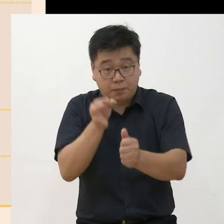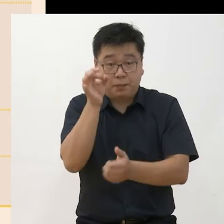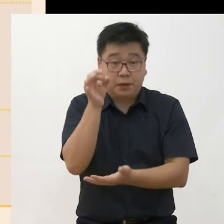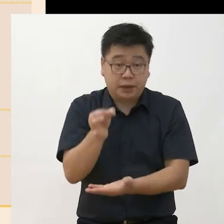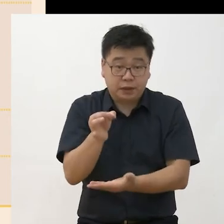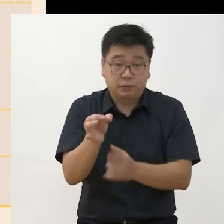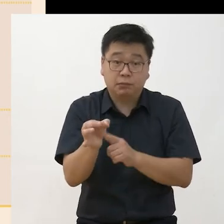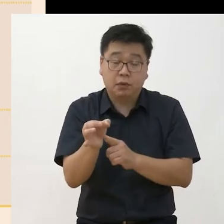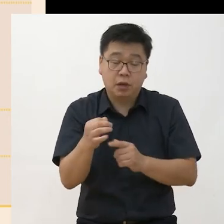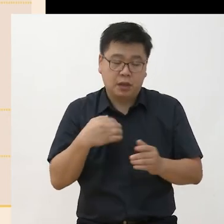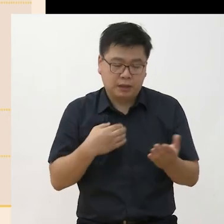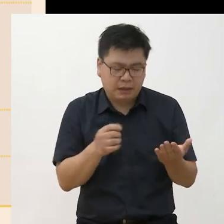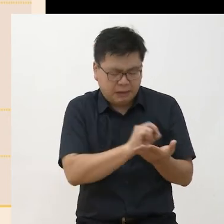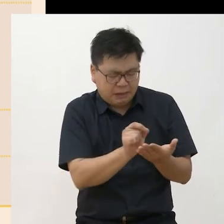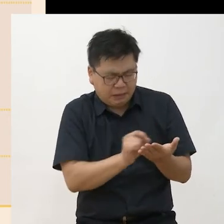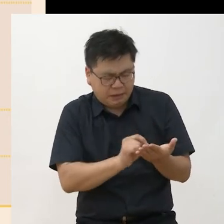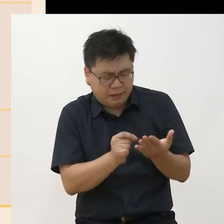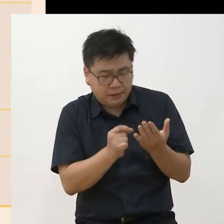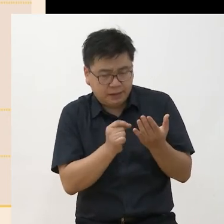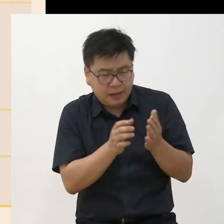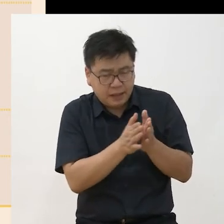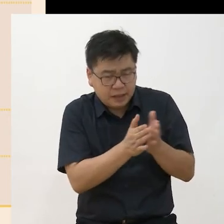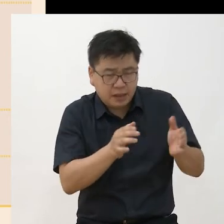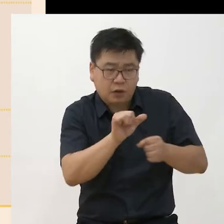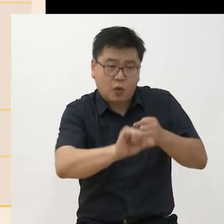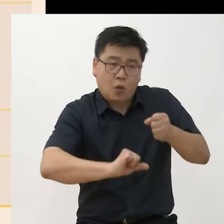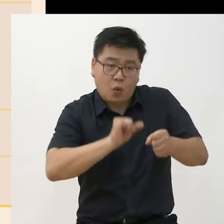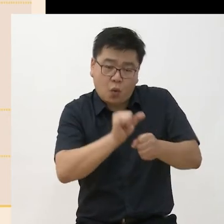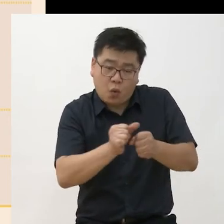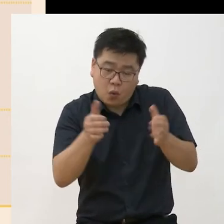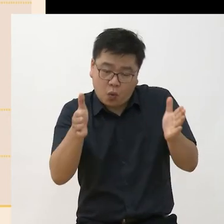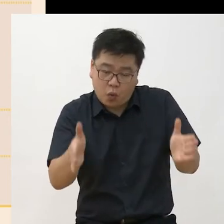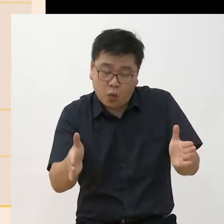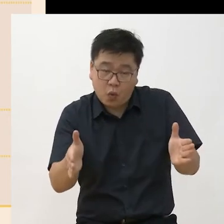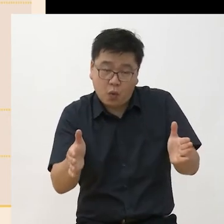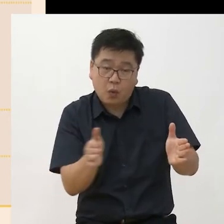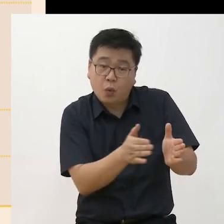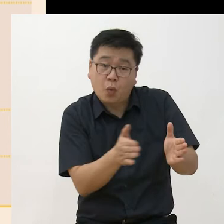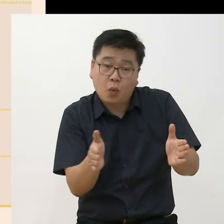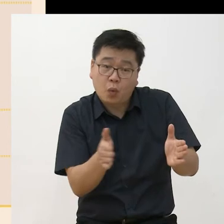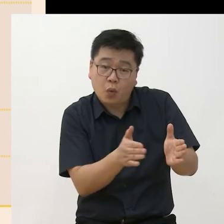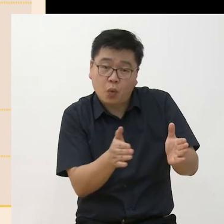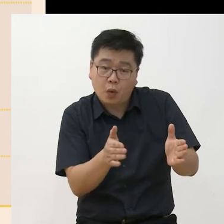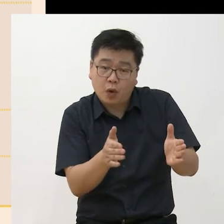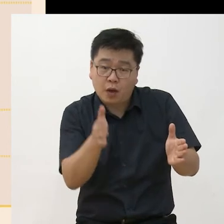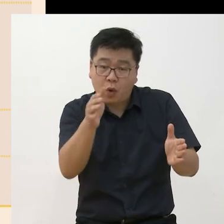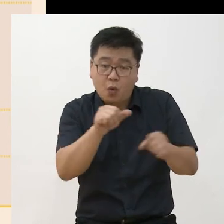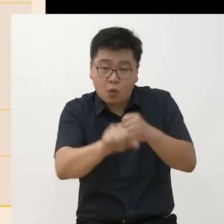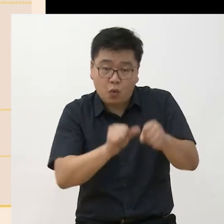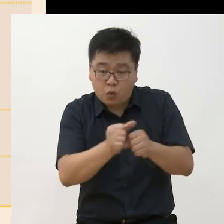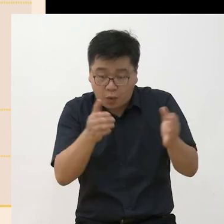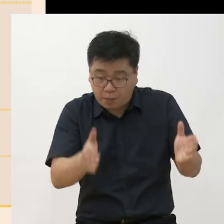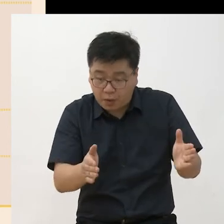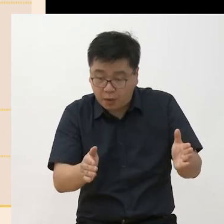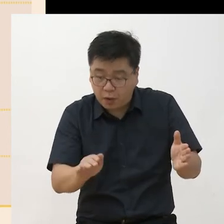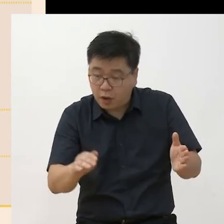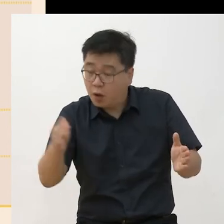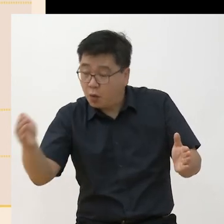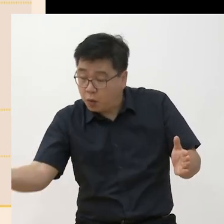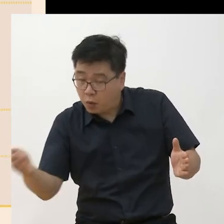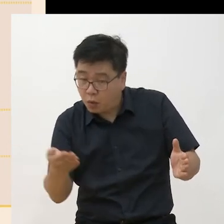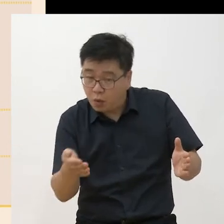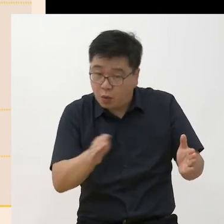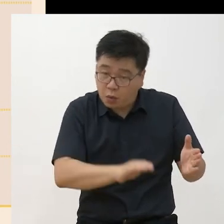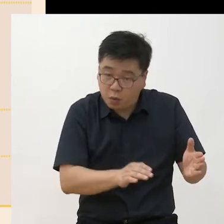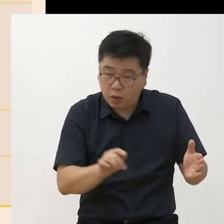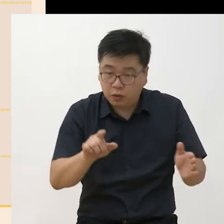뭐 창작 활동을 시작한 후에 한 5년 미만 5년 이상의 어떤 그 활동 그 실적이 있는